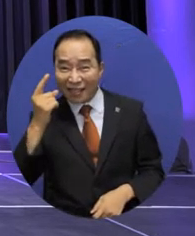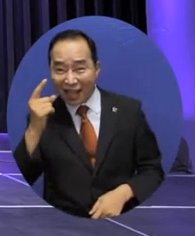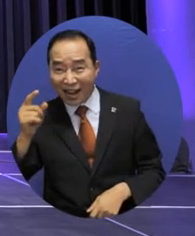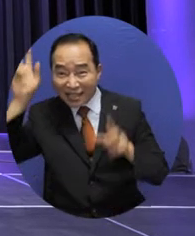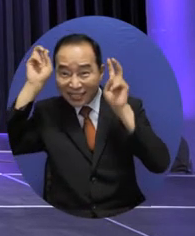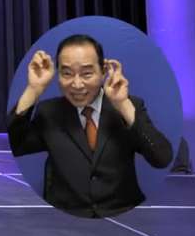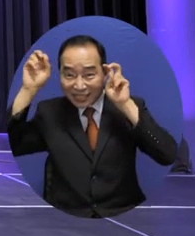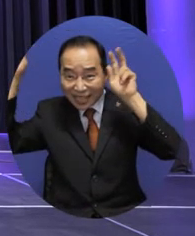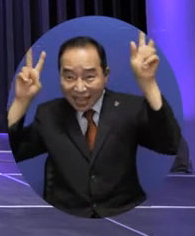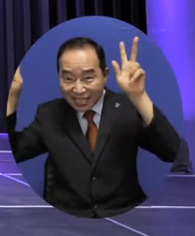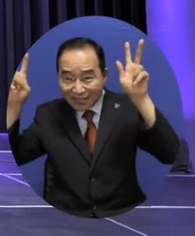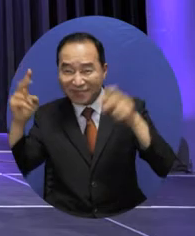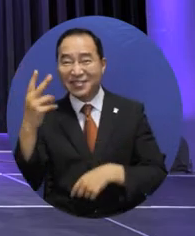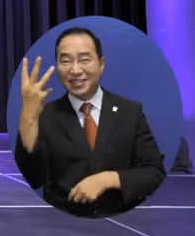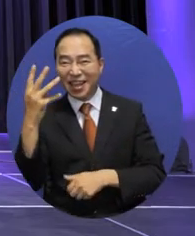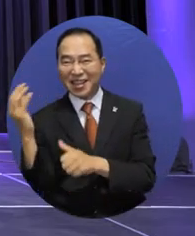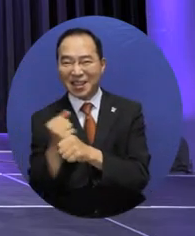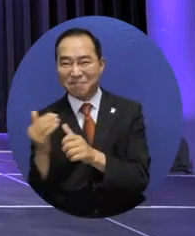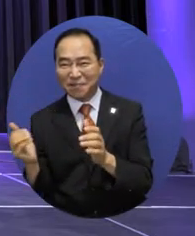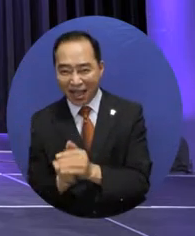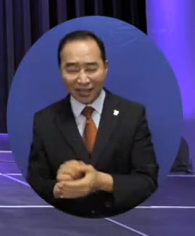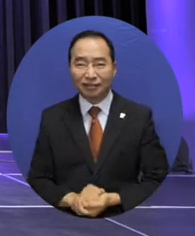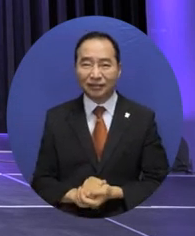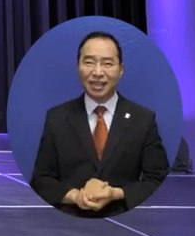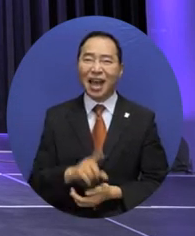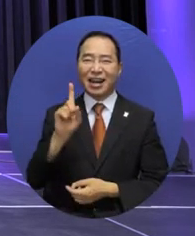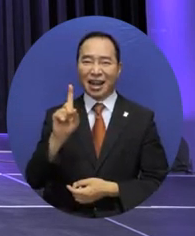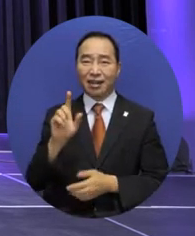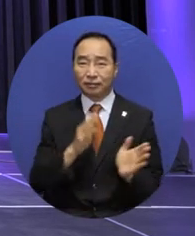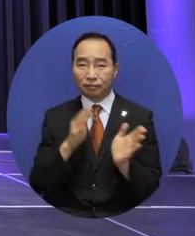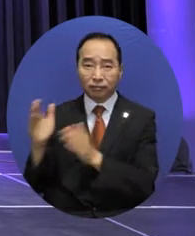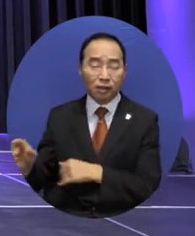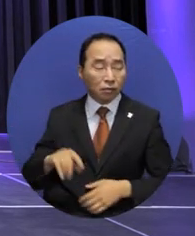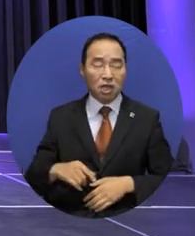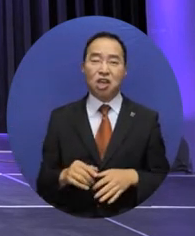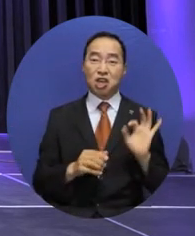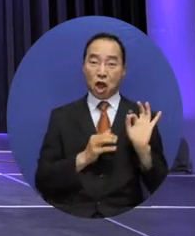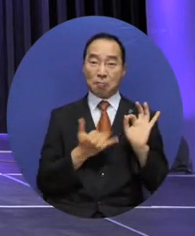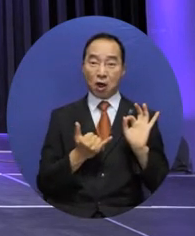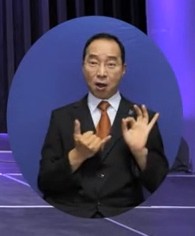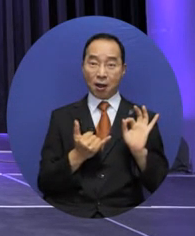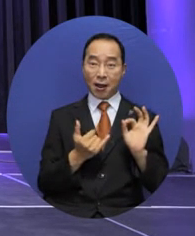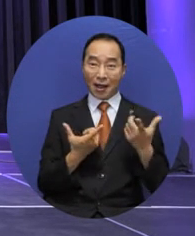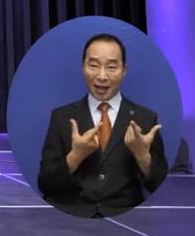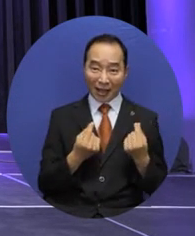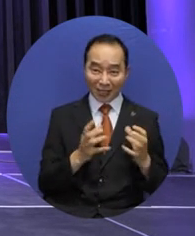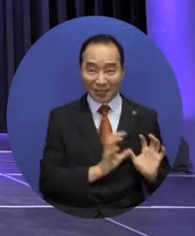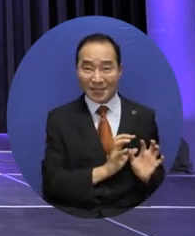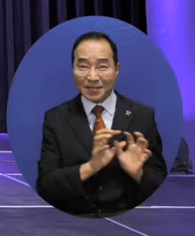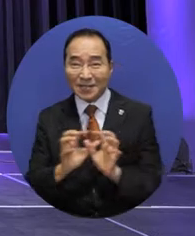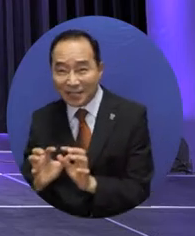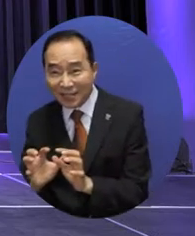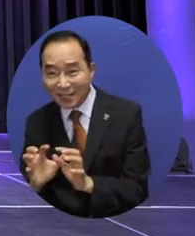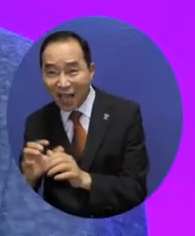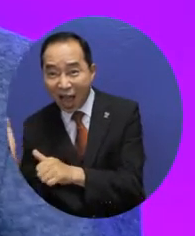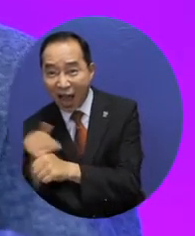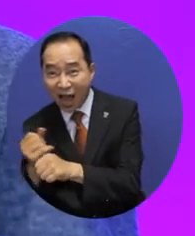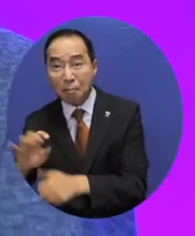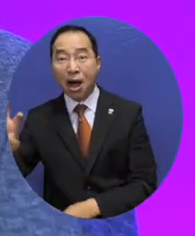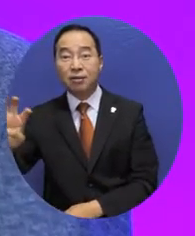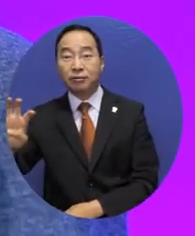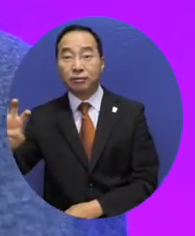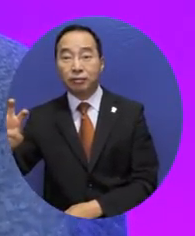잡았어요. 그러다가 10명이 짝을 지어서 사냥을 나갔습니다. 그랬더니 40마리를 잡은 것입니다.